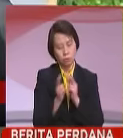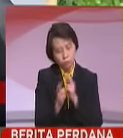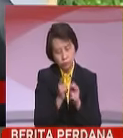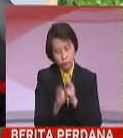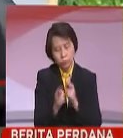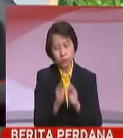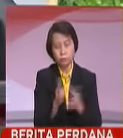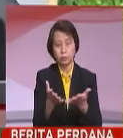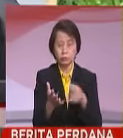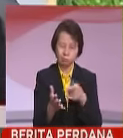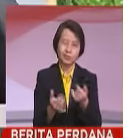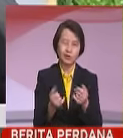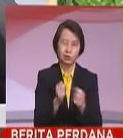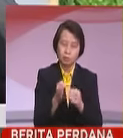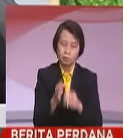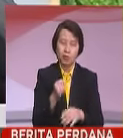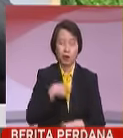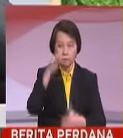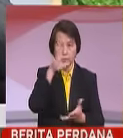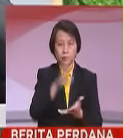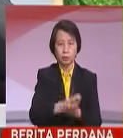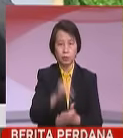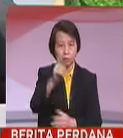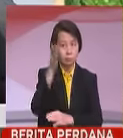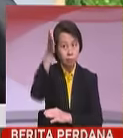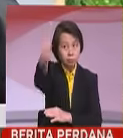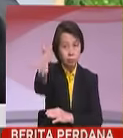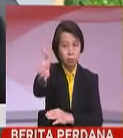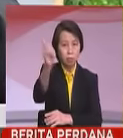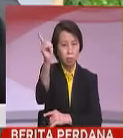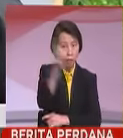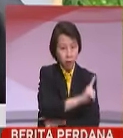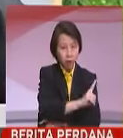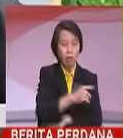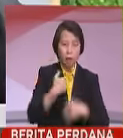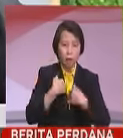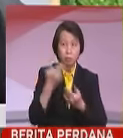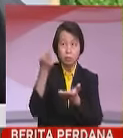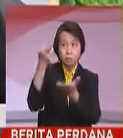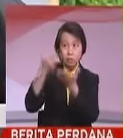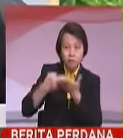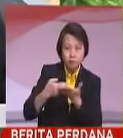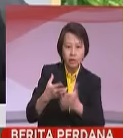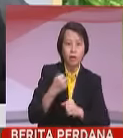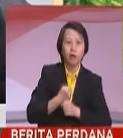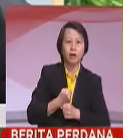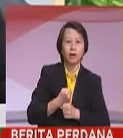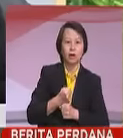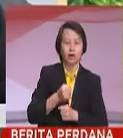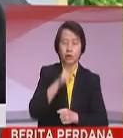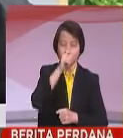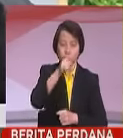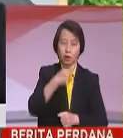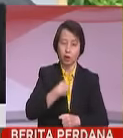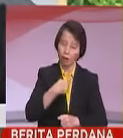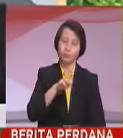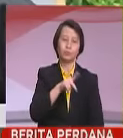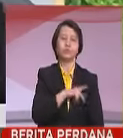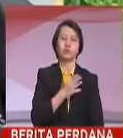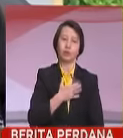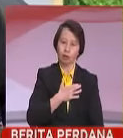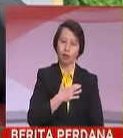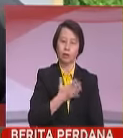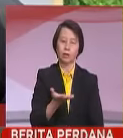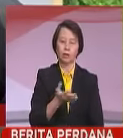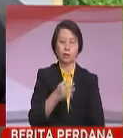Usaha-usaha yang ni, yang saya percaya yang satu masa, satu hari nanti ada rezeki yang itu adalah, time tu adalah saya punya.